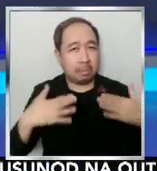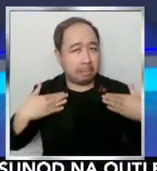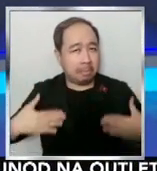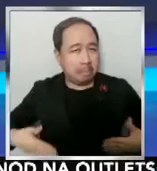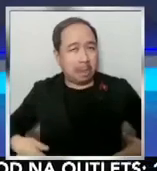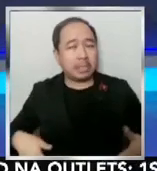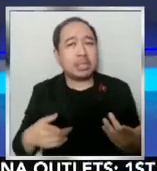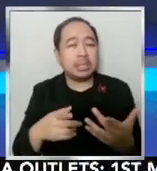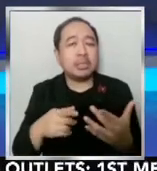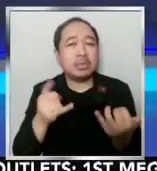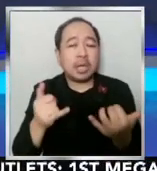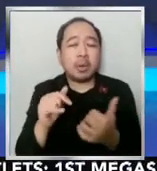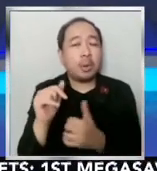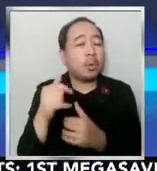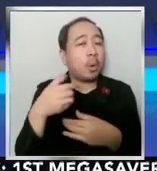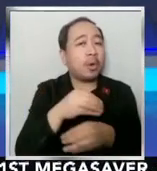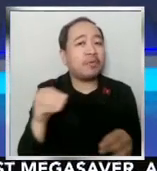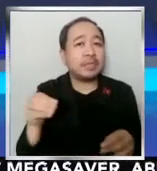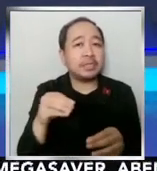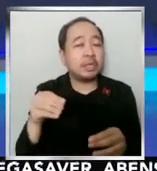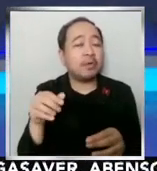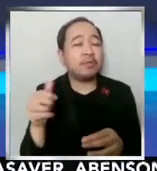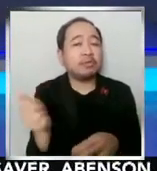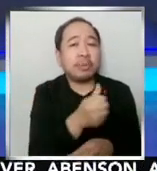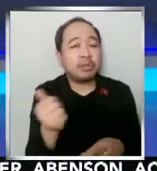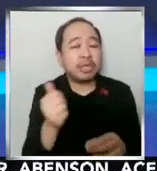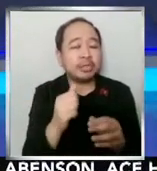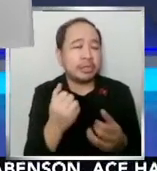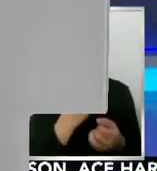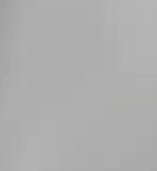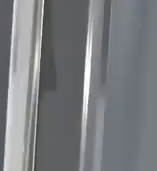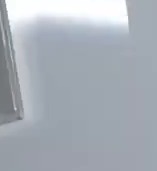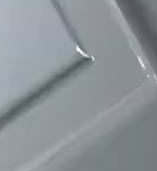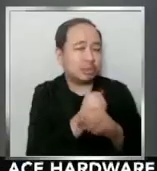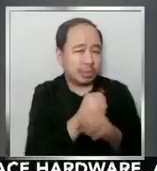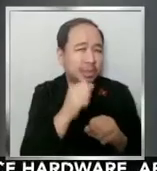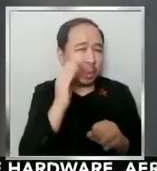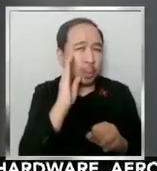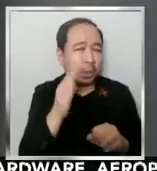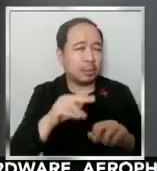of Transportation Security. Nakatutok si Mark Salazar.